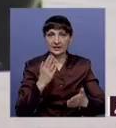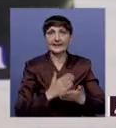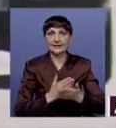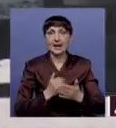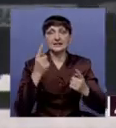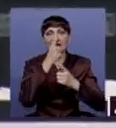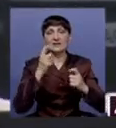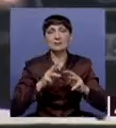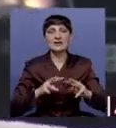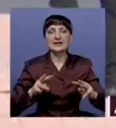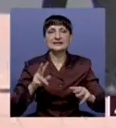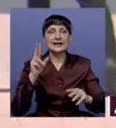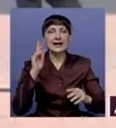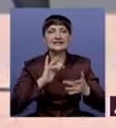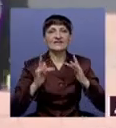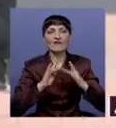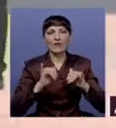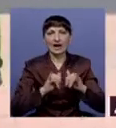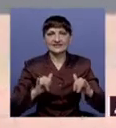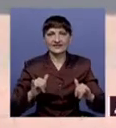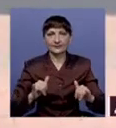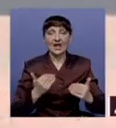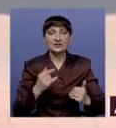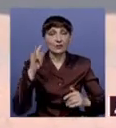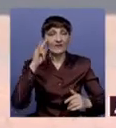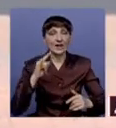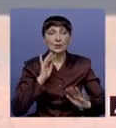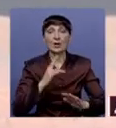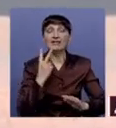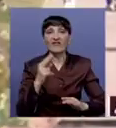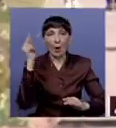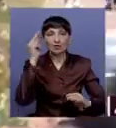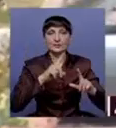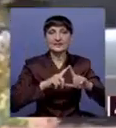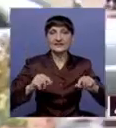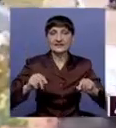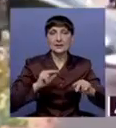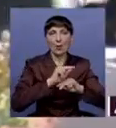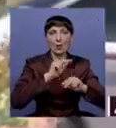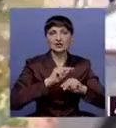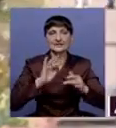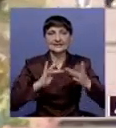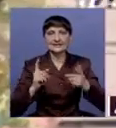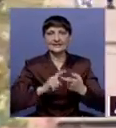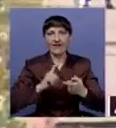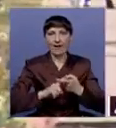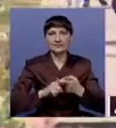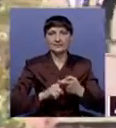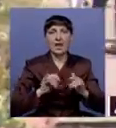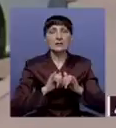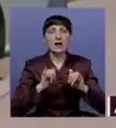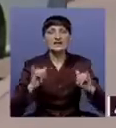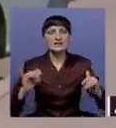заявил министр цифрового развития Аскар Жумагалиев. На сегодня в стране всего 2 учебных заведения готовят IT-специалистов. Для развития